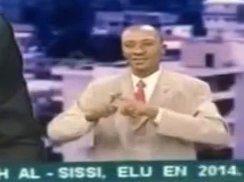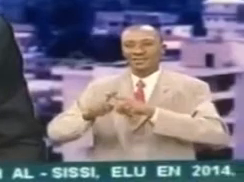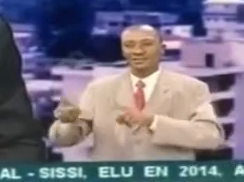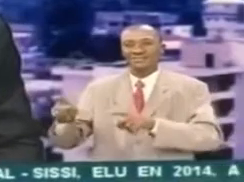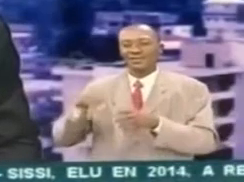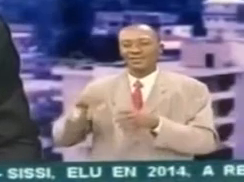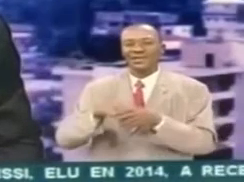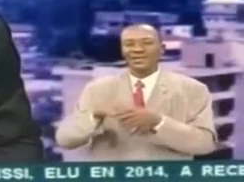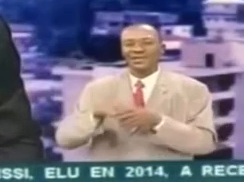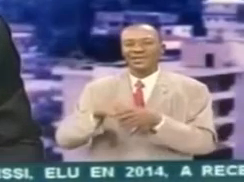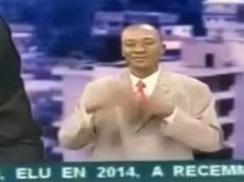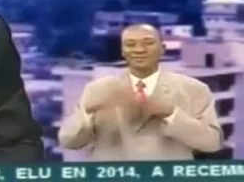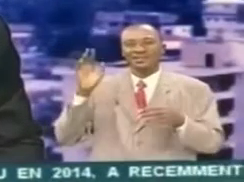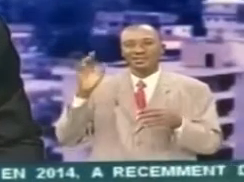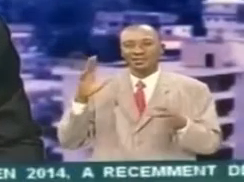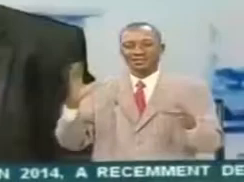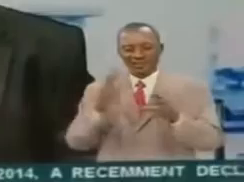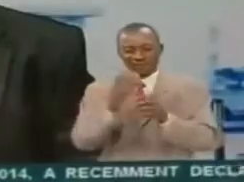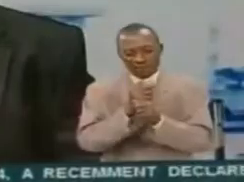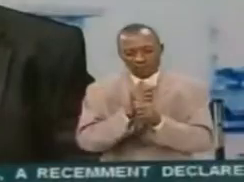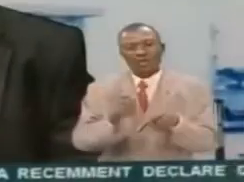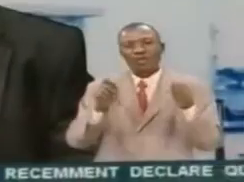ce plateau. Bonjour.